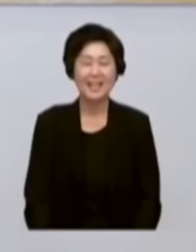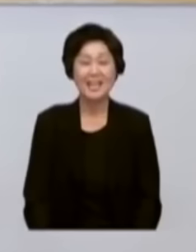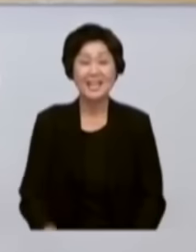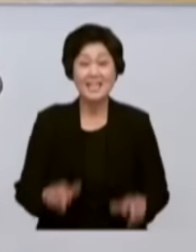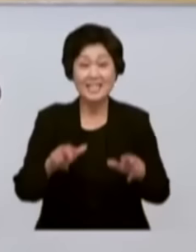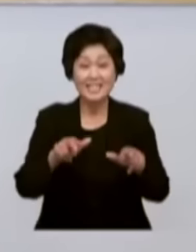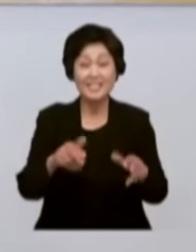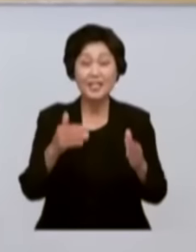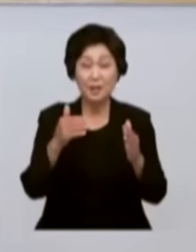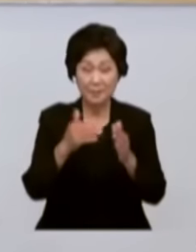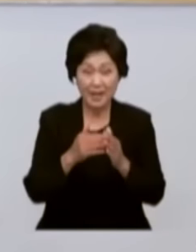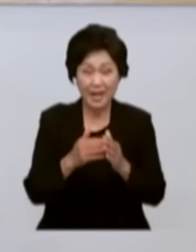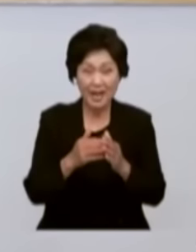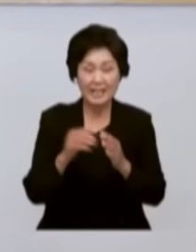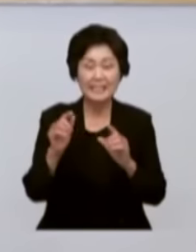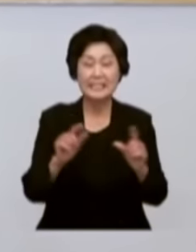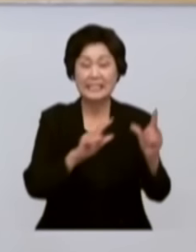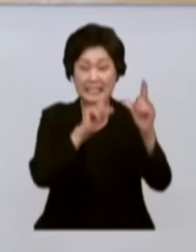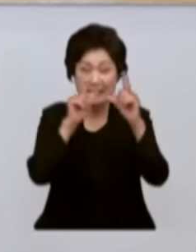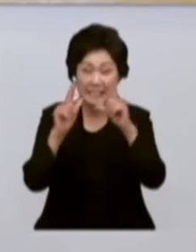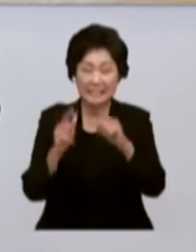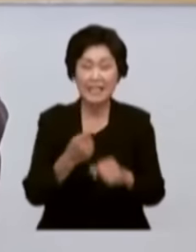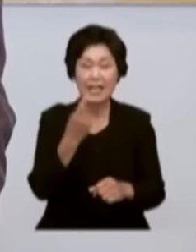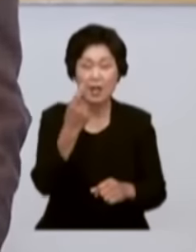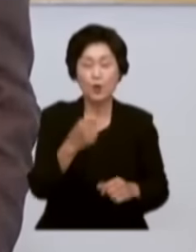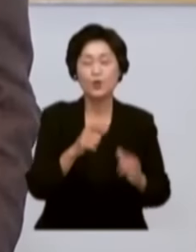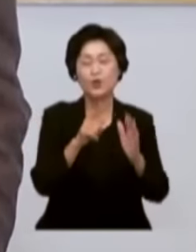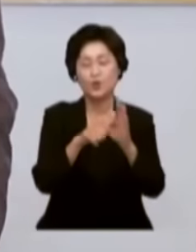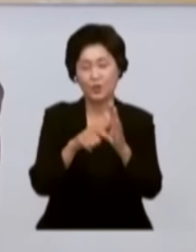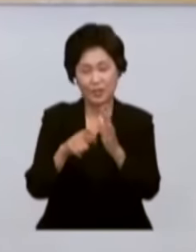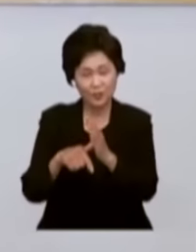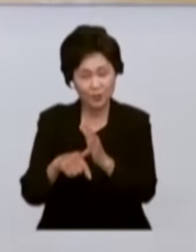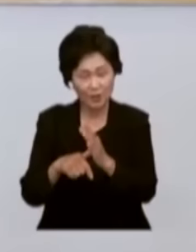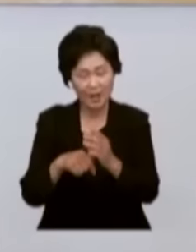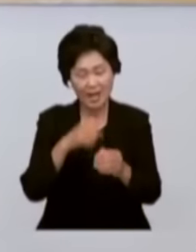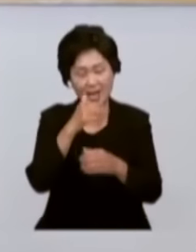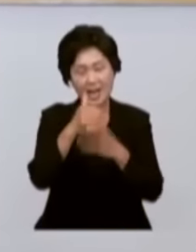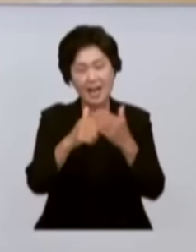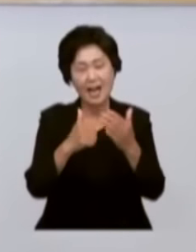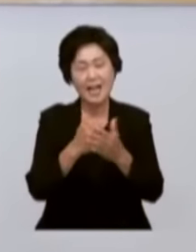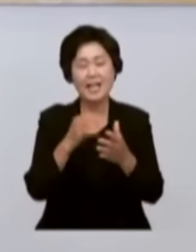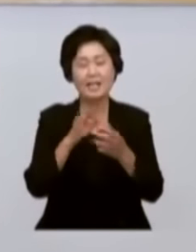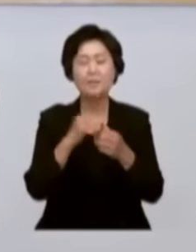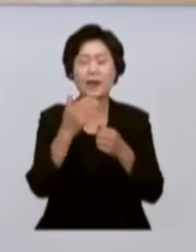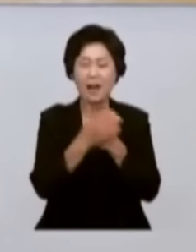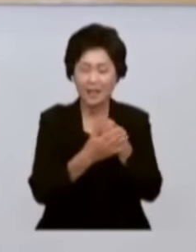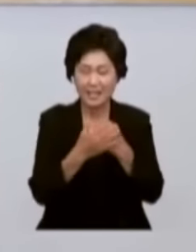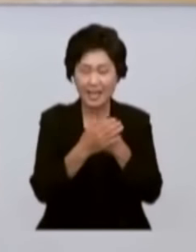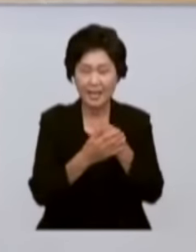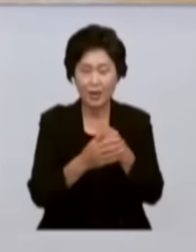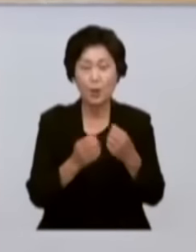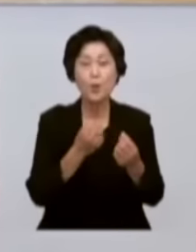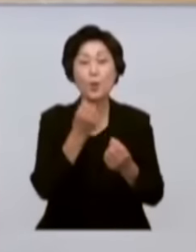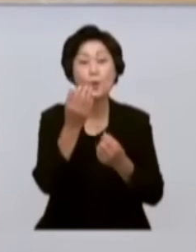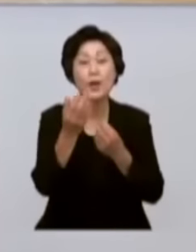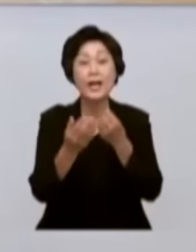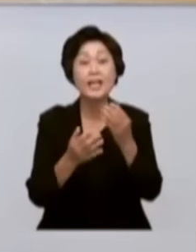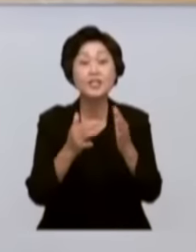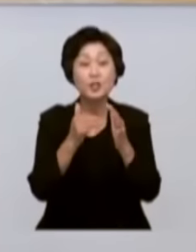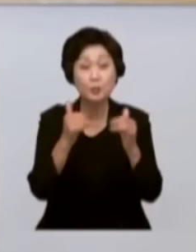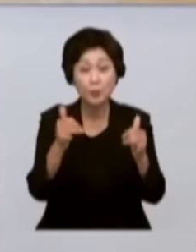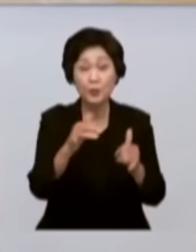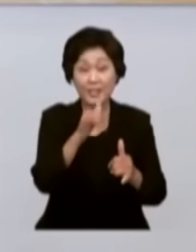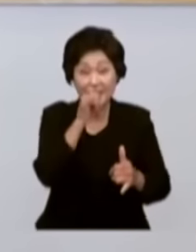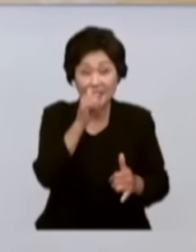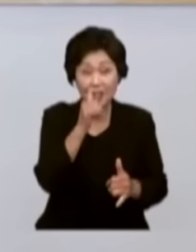정말 지금까지 걸어온 모든 순간순간이 정말 하나님의 은혜라고 고백하시는 분이 계시는데요. 가사 그대로. 자, 네. 어떤